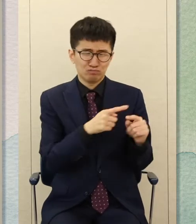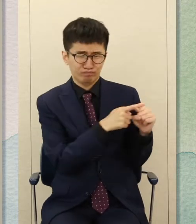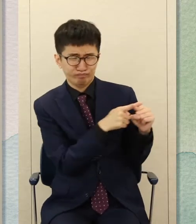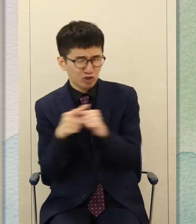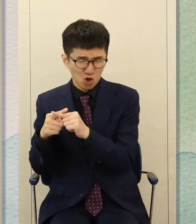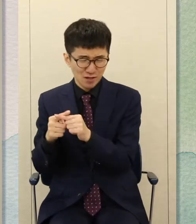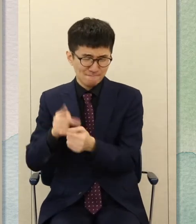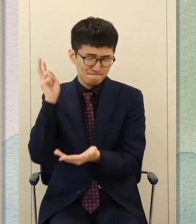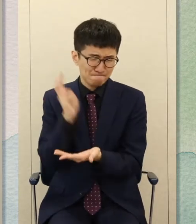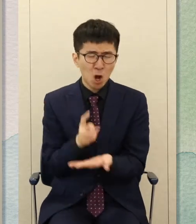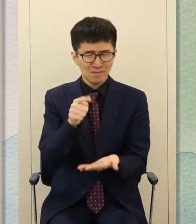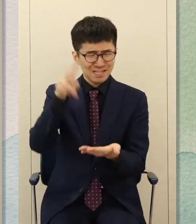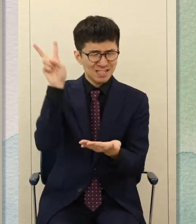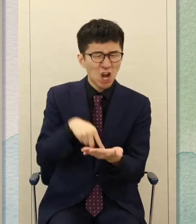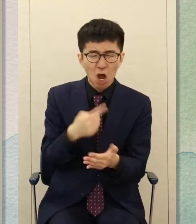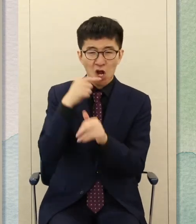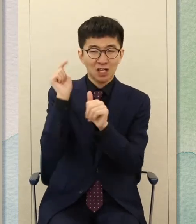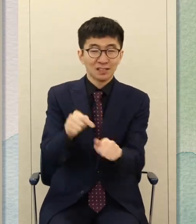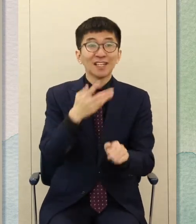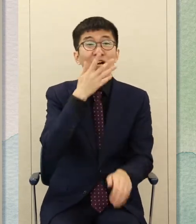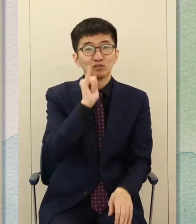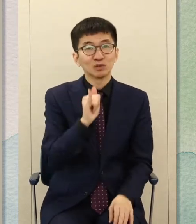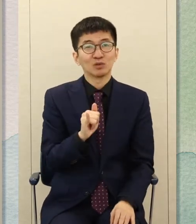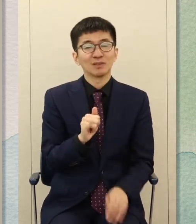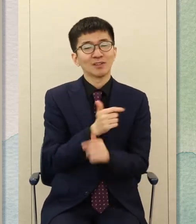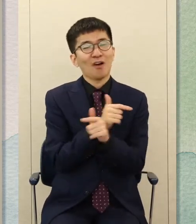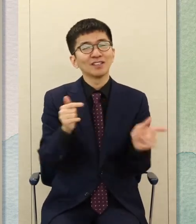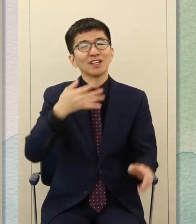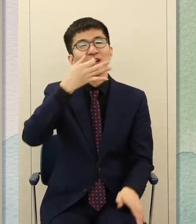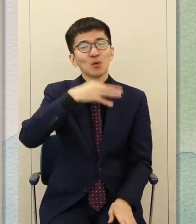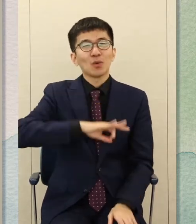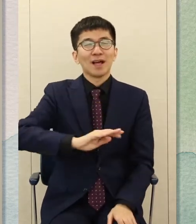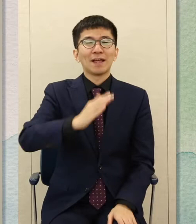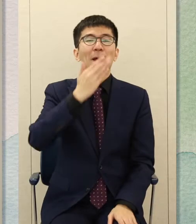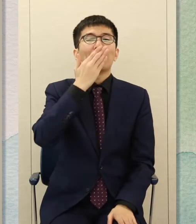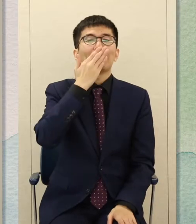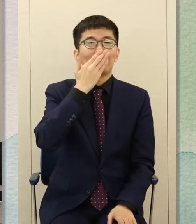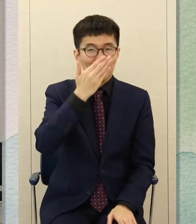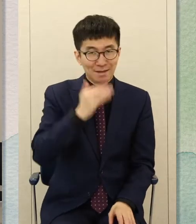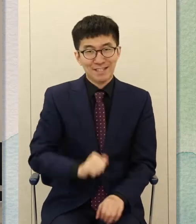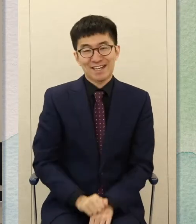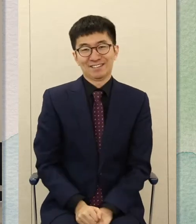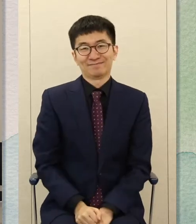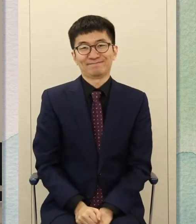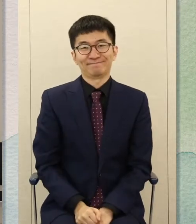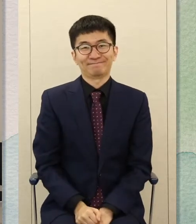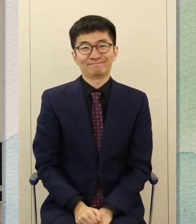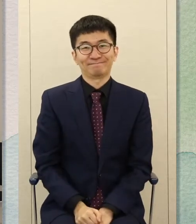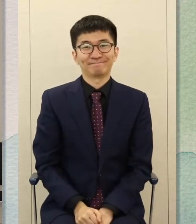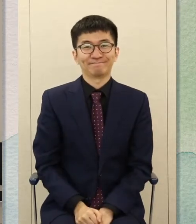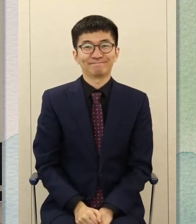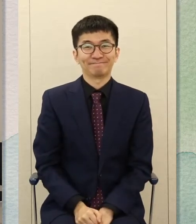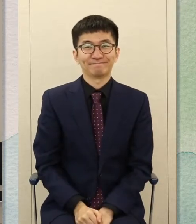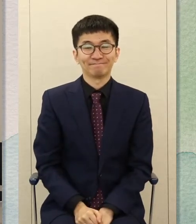읽게 만드니까 당연히 그런 것들도 많은 효과를 볼 수 있다고 생각합니다.